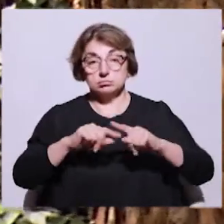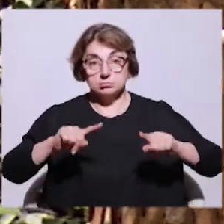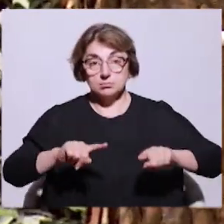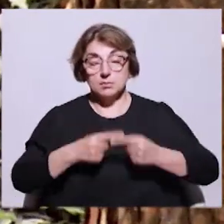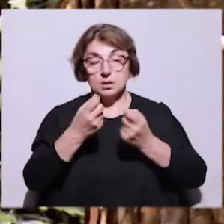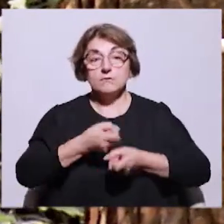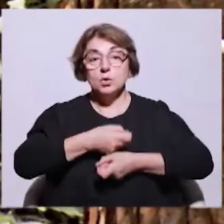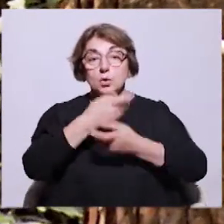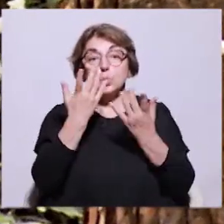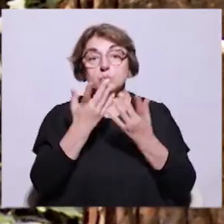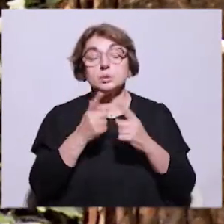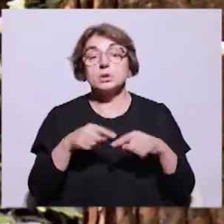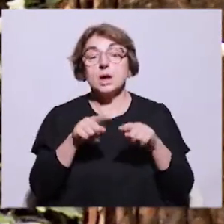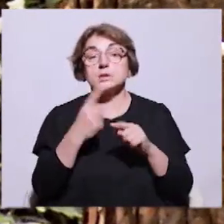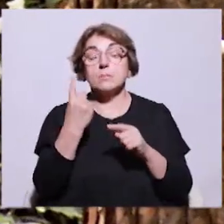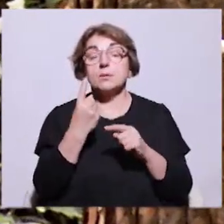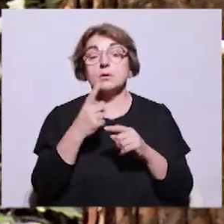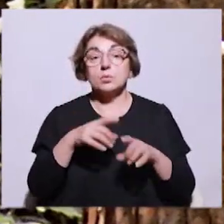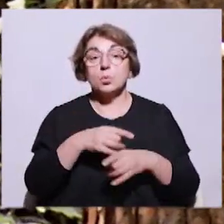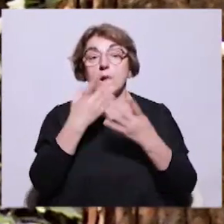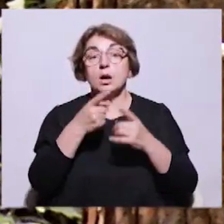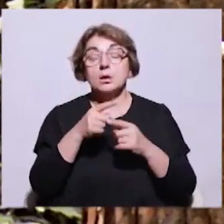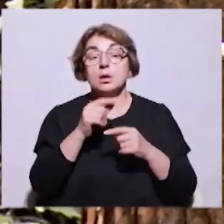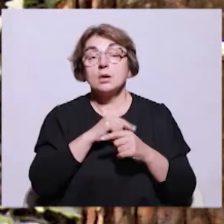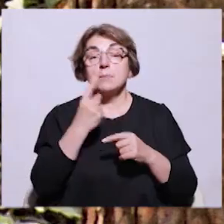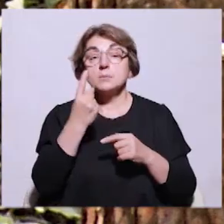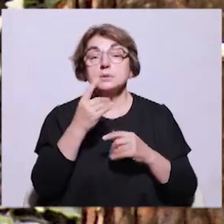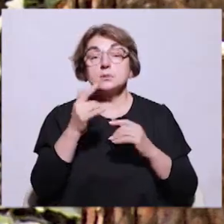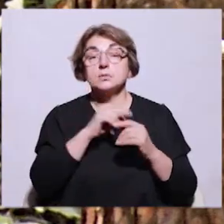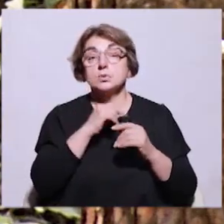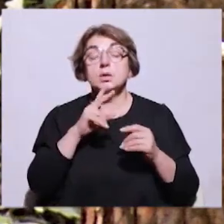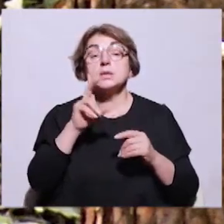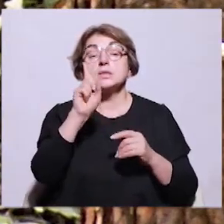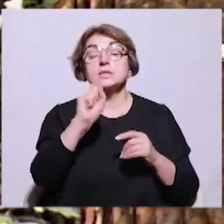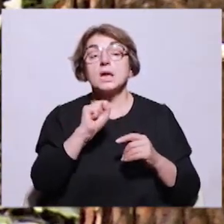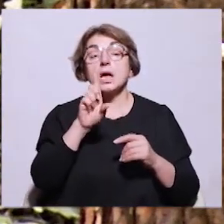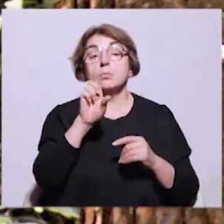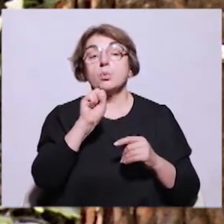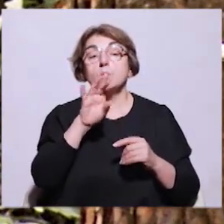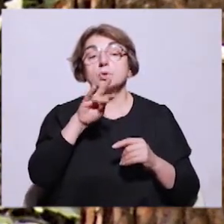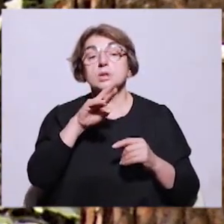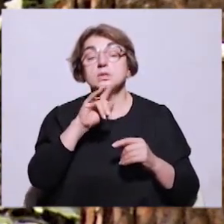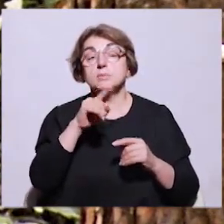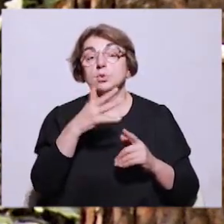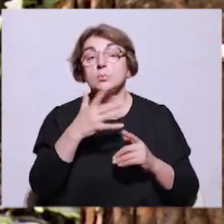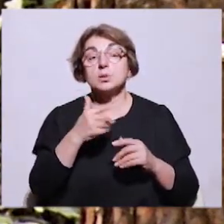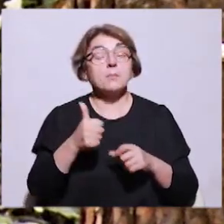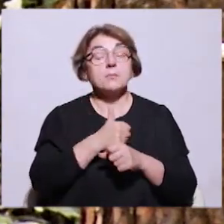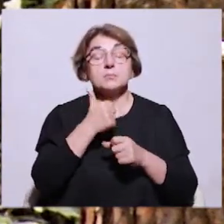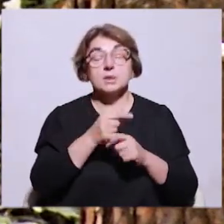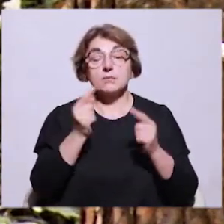თავისი კულტურა და პირველ რიგში აღორძინა მისი რელიგია ძენბუძიზმი, რომლის მთავარი